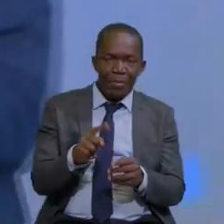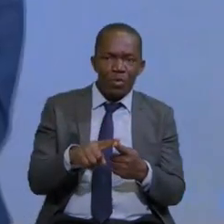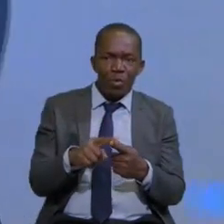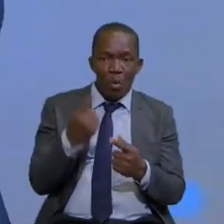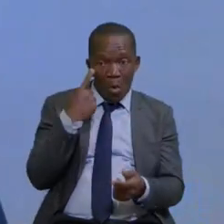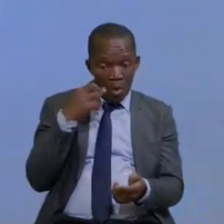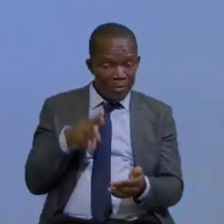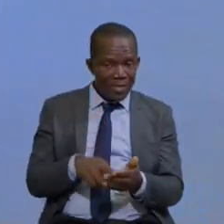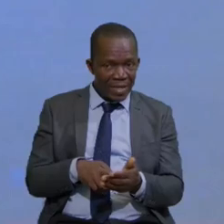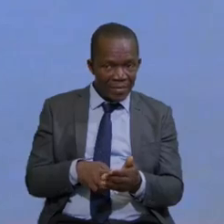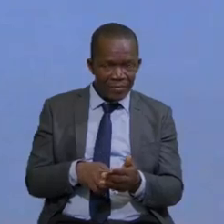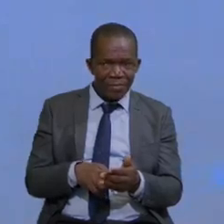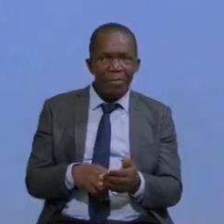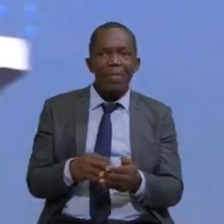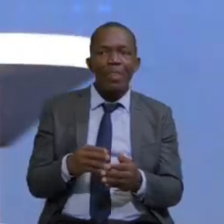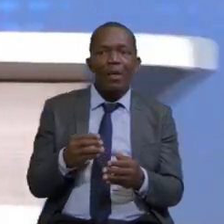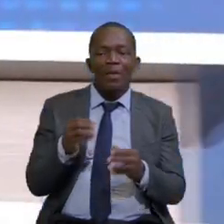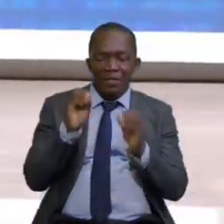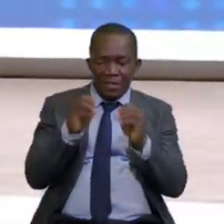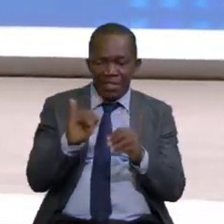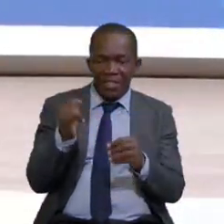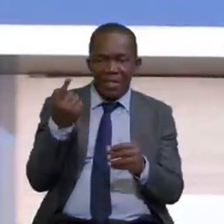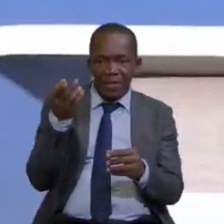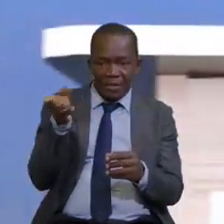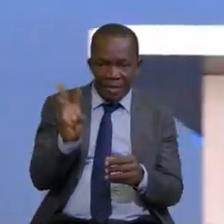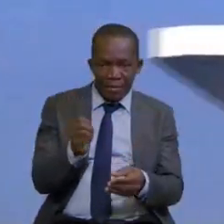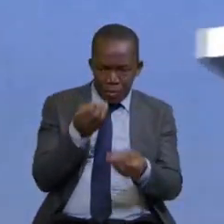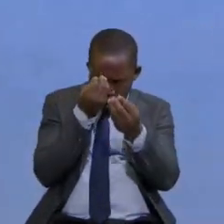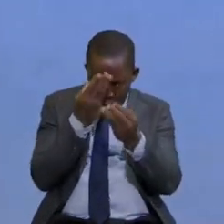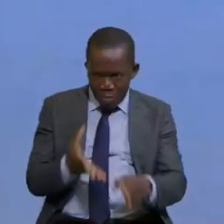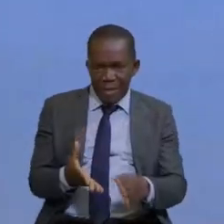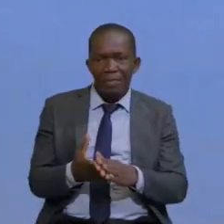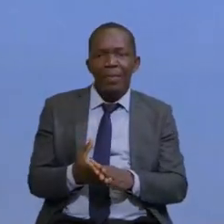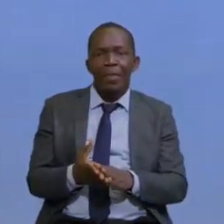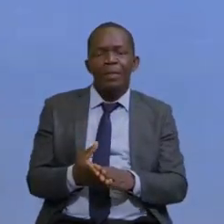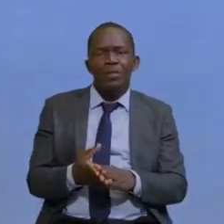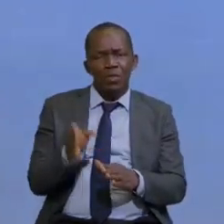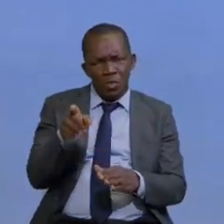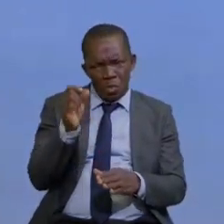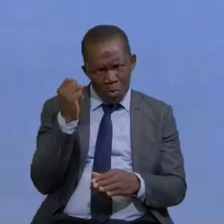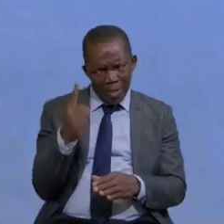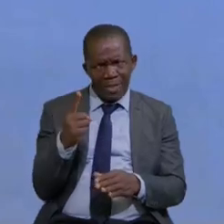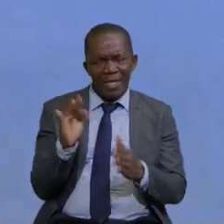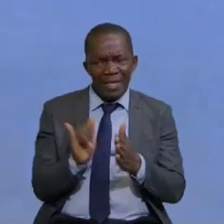Enseignez-les à observer. Vous comprenez? Comme il nous a donné l'autorité.